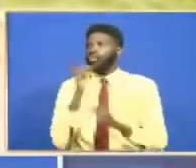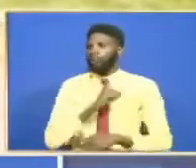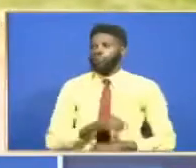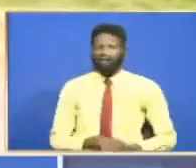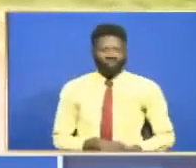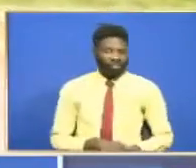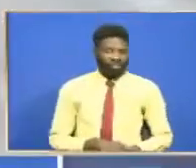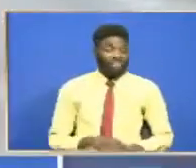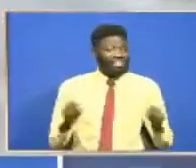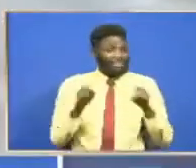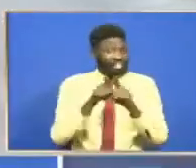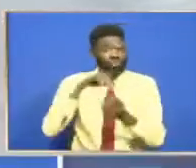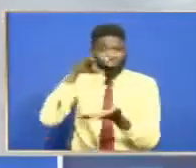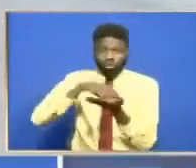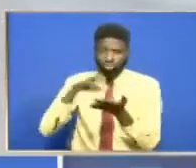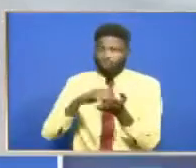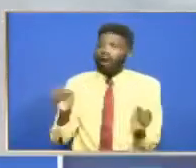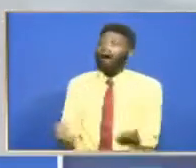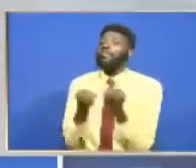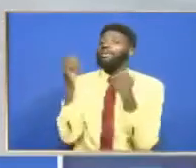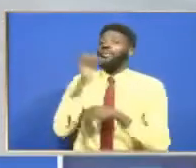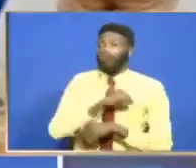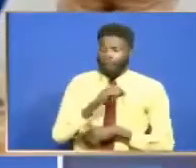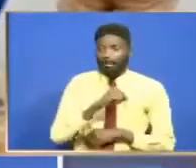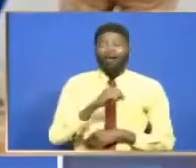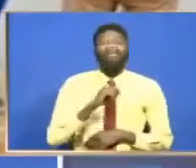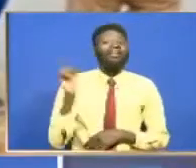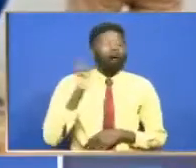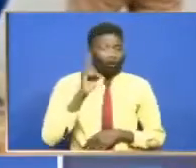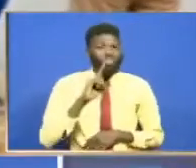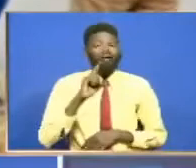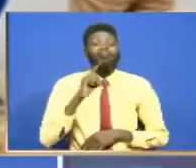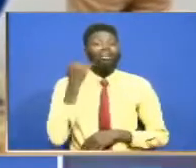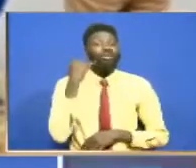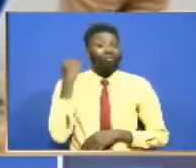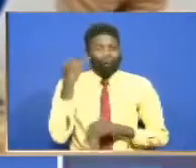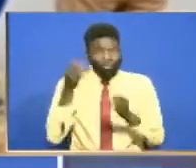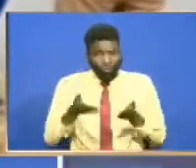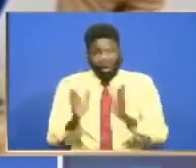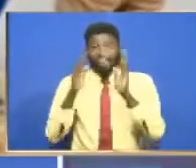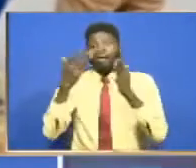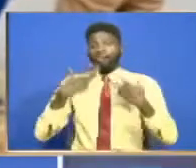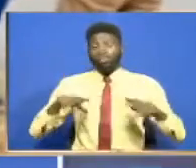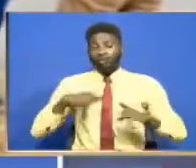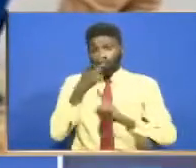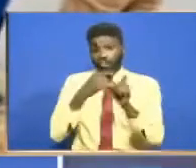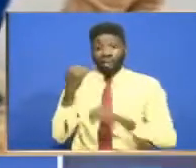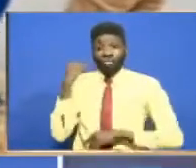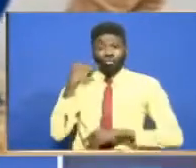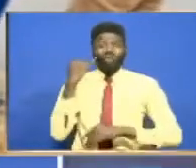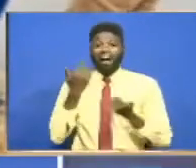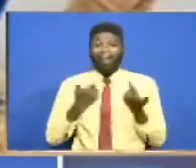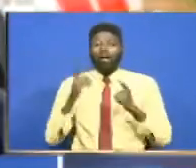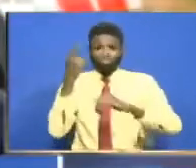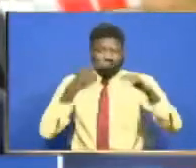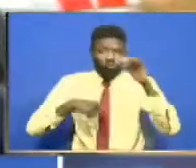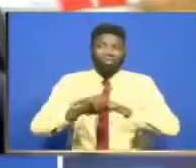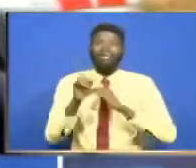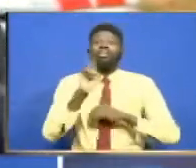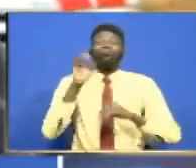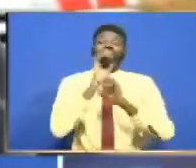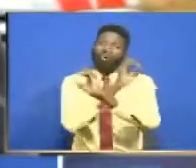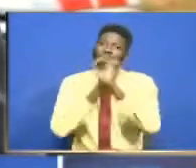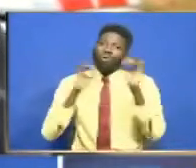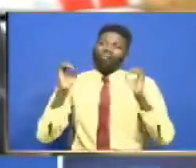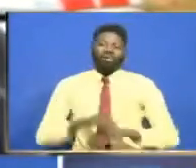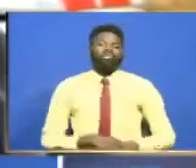A similar situation was witnessed along the Nairobi-Nakuru highway, with travelers from Nakuru not allowed into Nairobi. Ijua kutoka